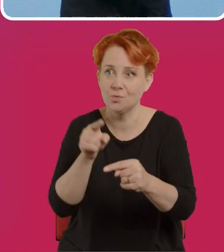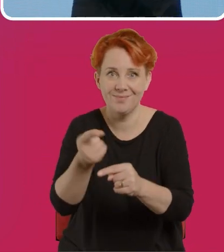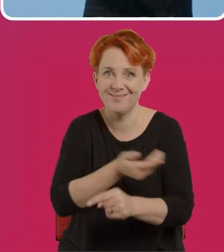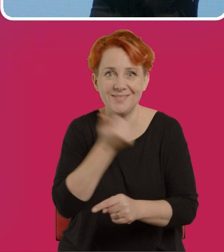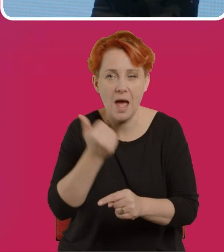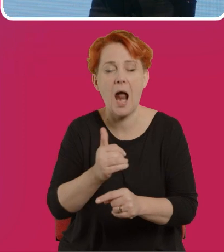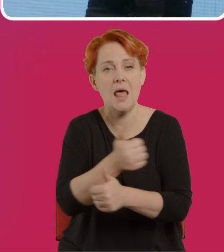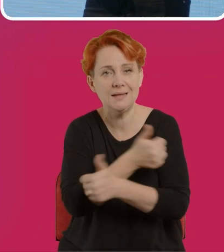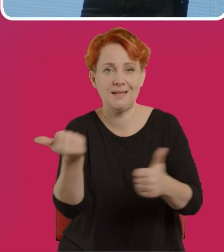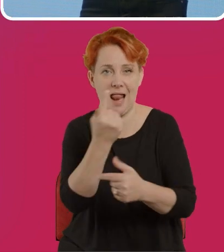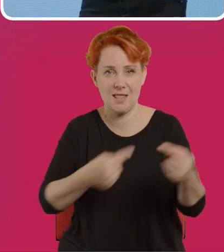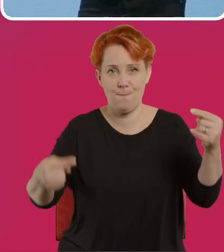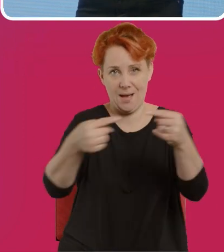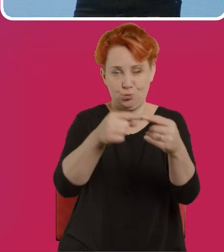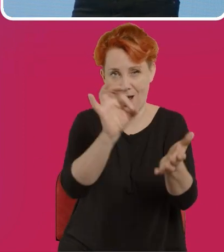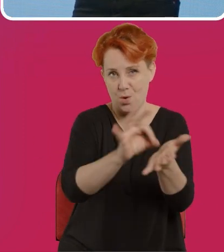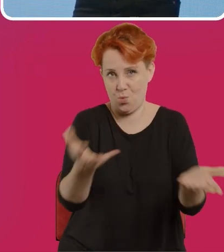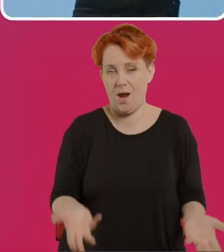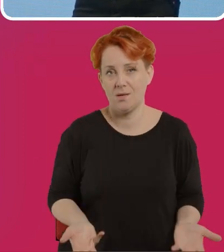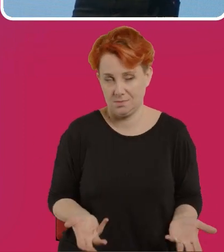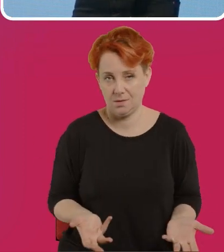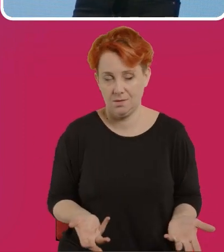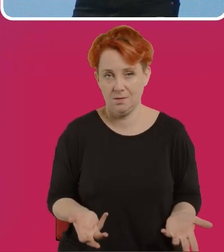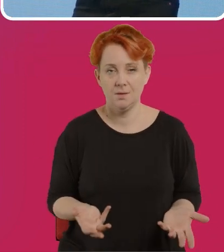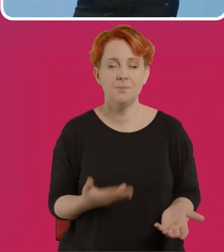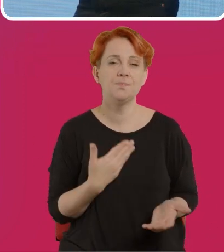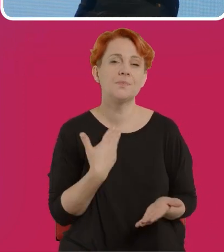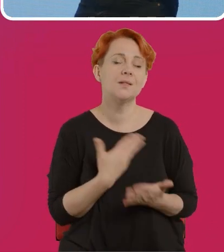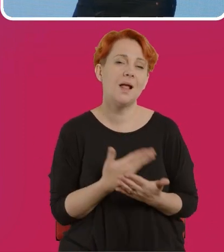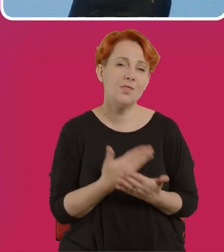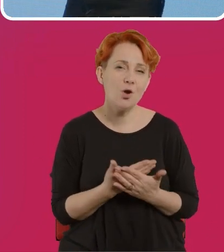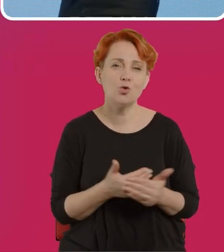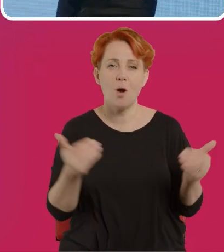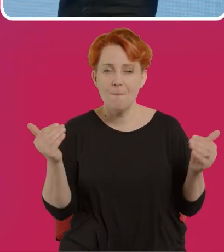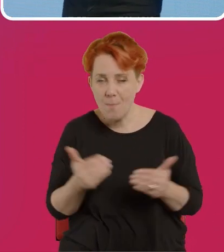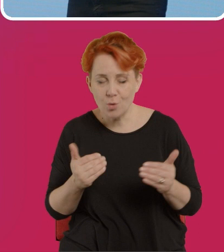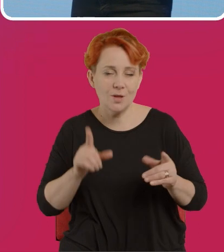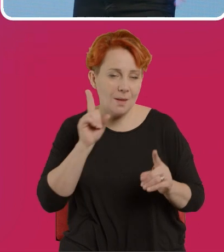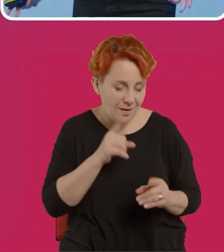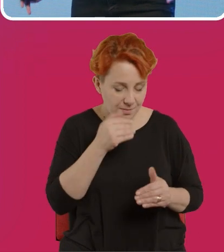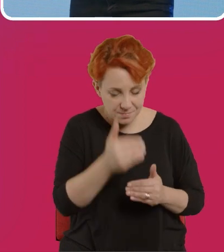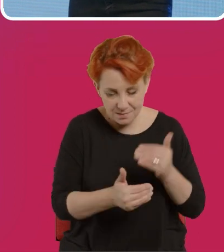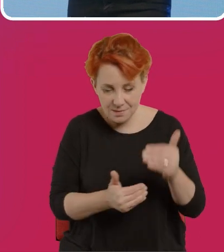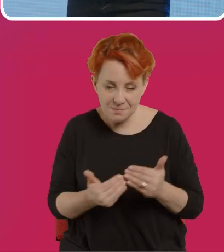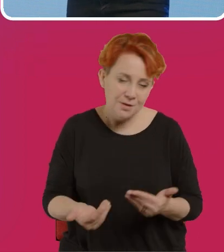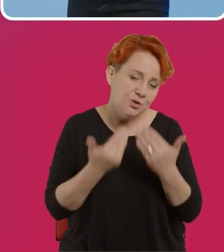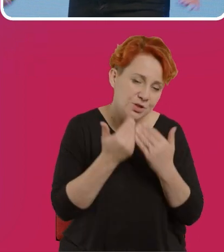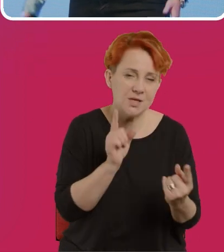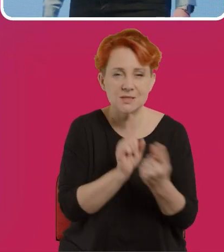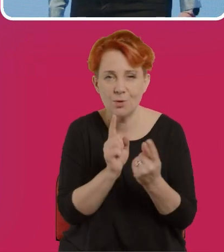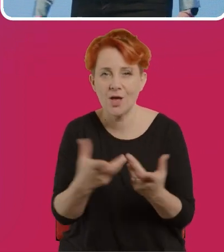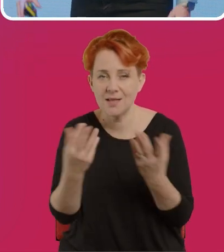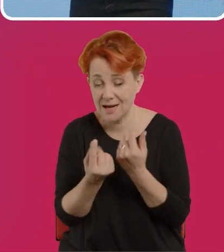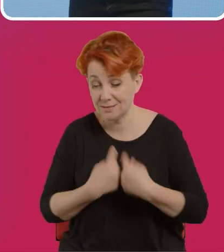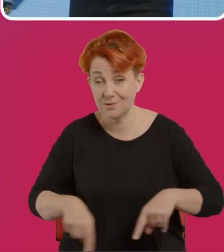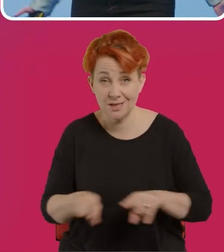idealnie pasuje. Także naprawdę to jest, możecie do tego dojść pewnie na spotkaniach z zespołem, jeżeli macie bardzo dużo